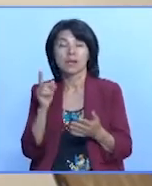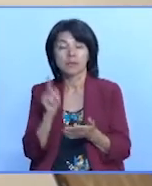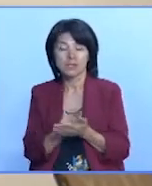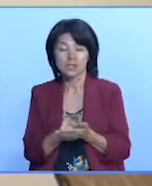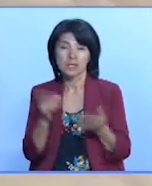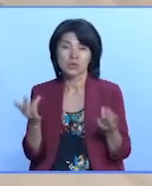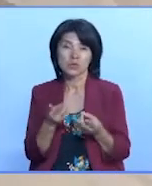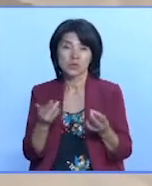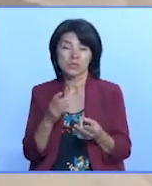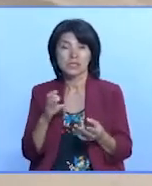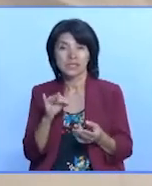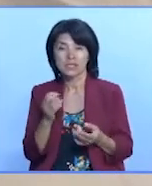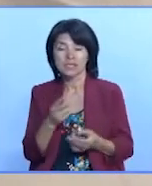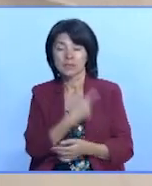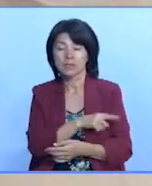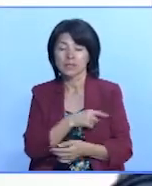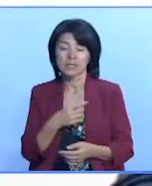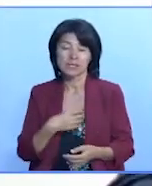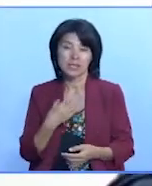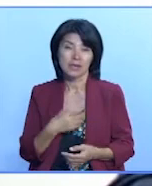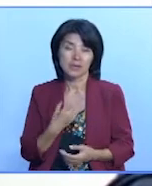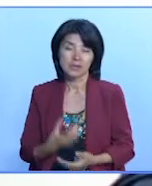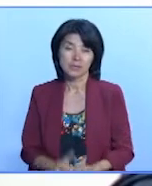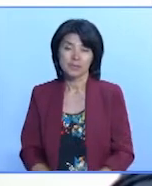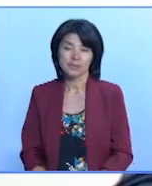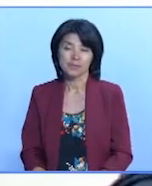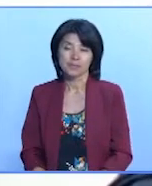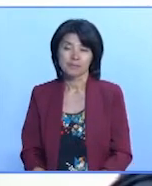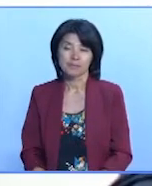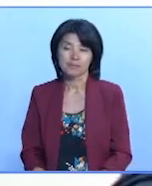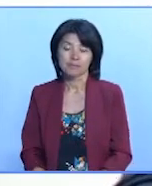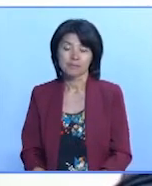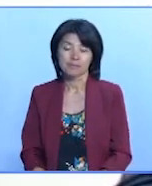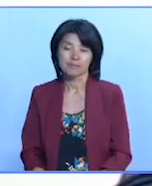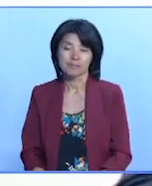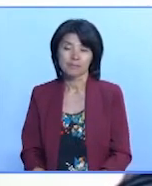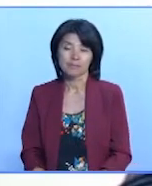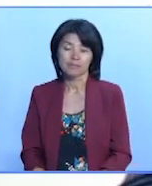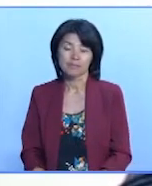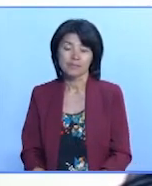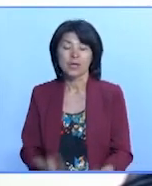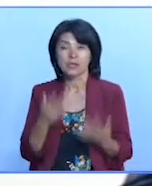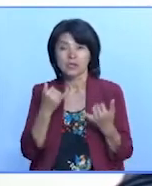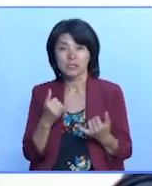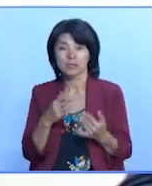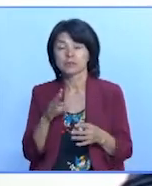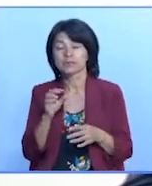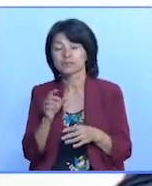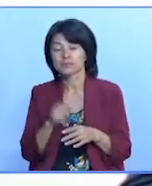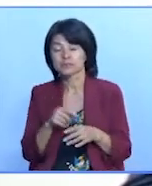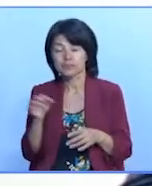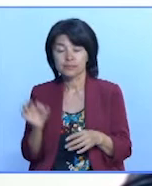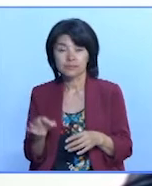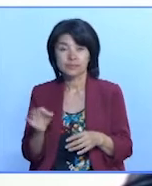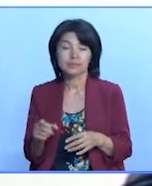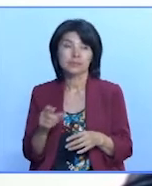обязательного социального медицинского страхования. Во-первых, пациенты инфекционного стационара, пациенты